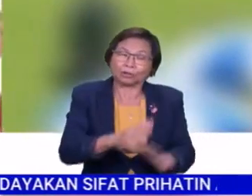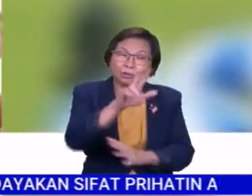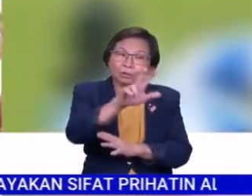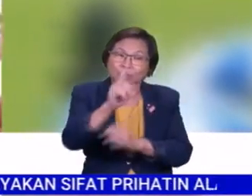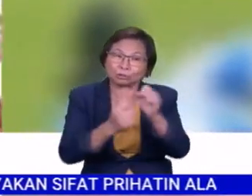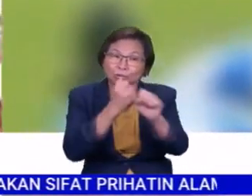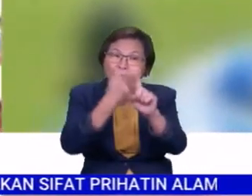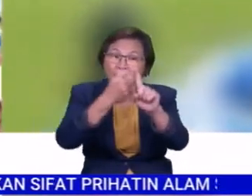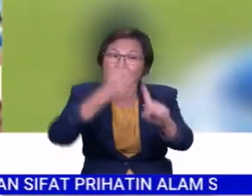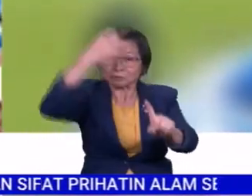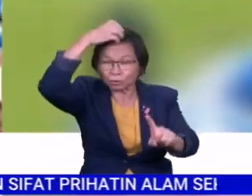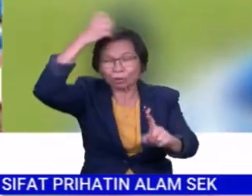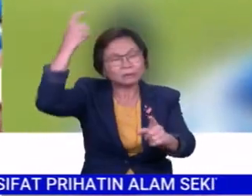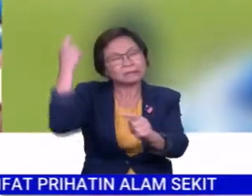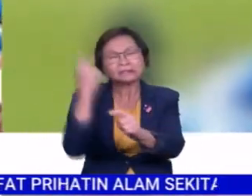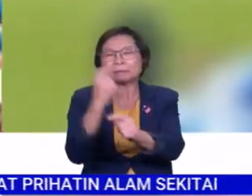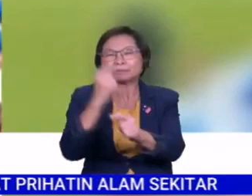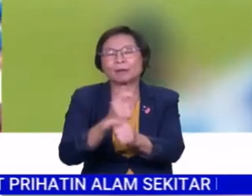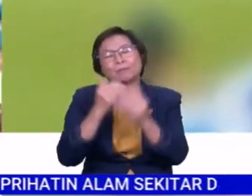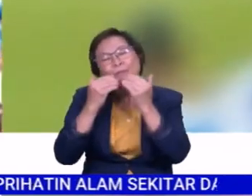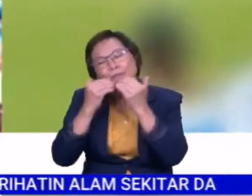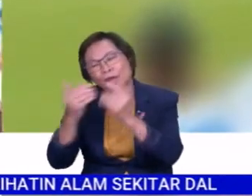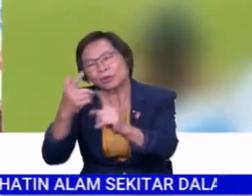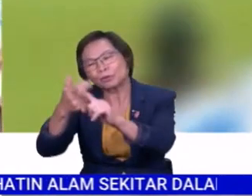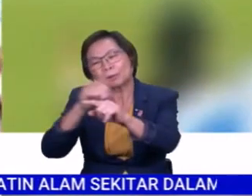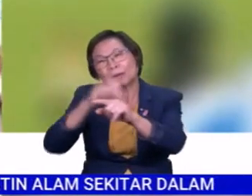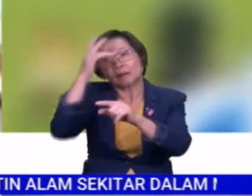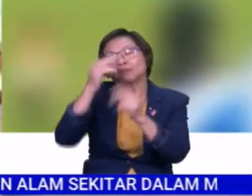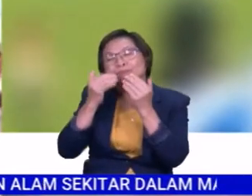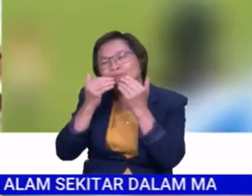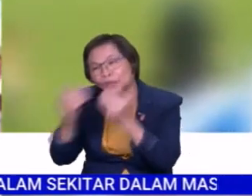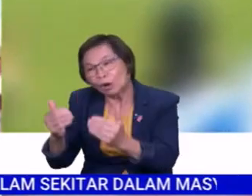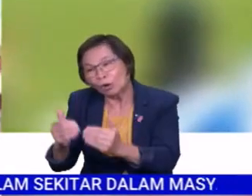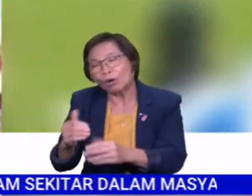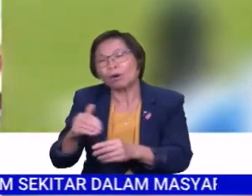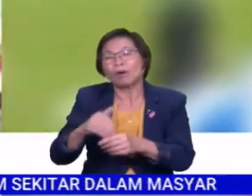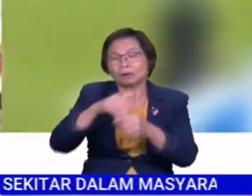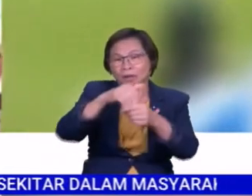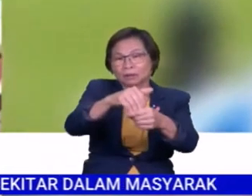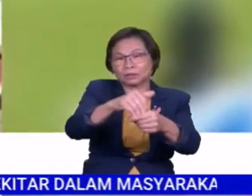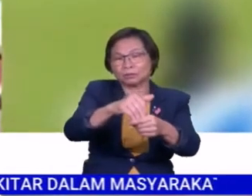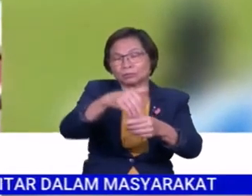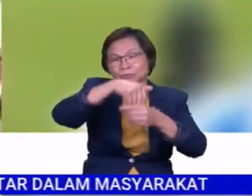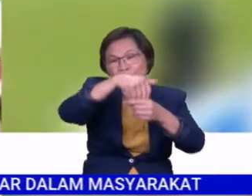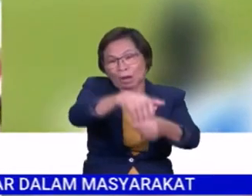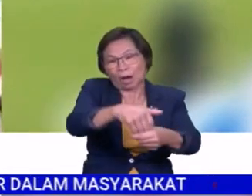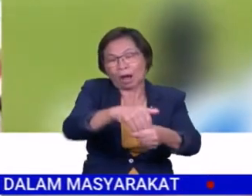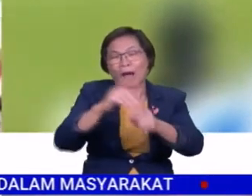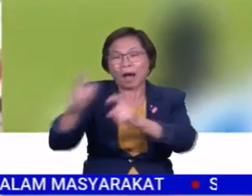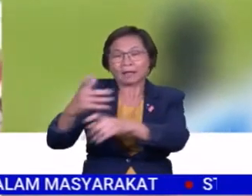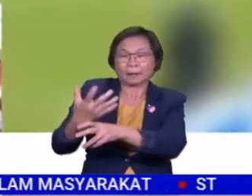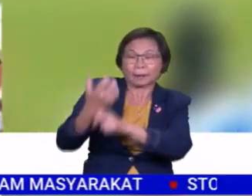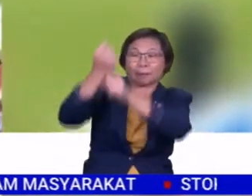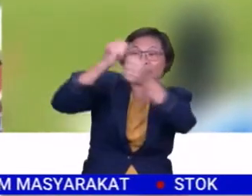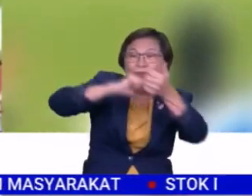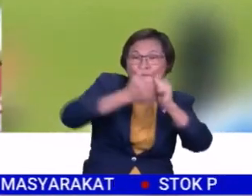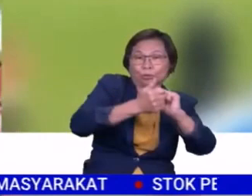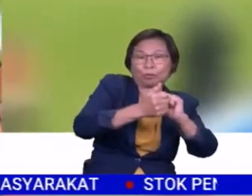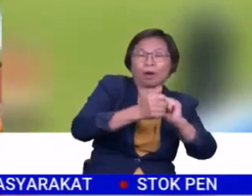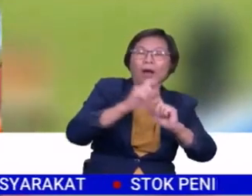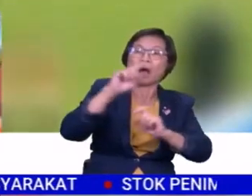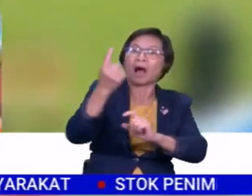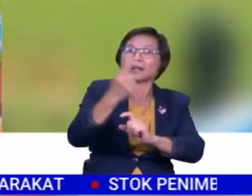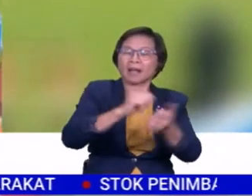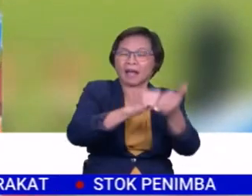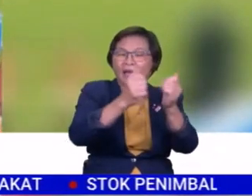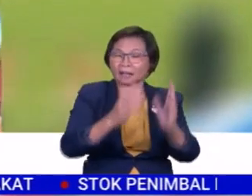itu tetap akan menerima penghargaan daripada kerajaan. Sebelum ini, ganjaran di bawah insentif skim hadiah kemenangan sukan hanya diberikan